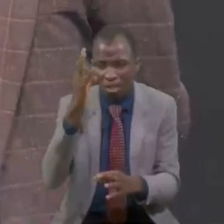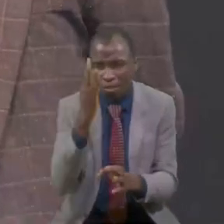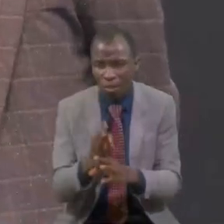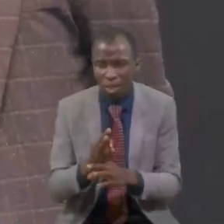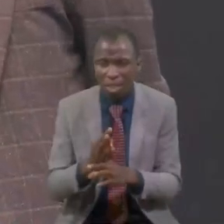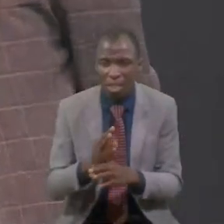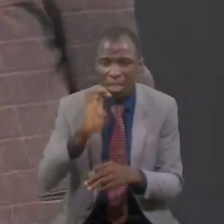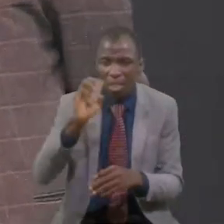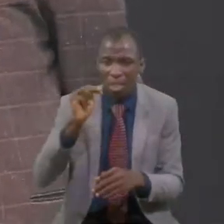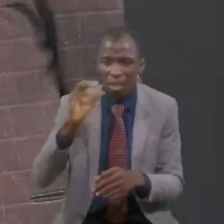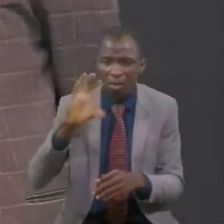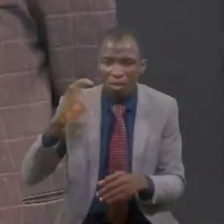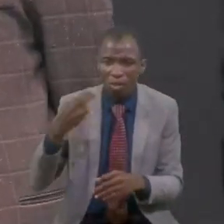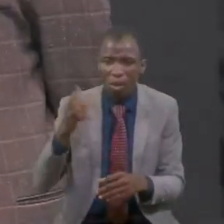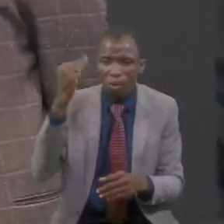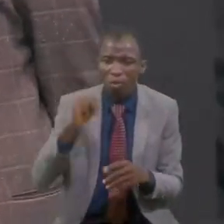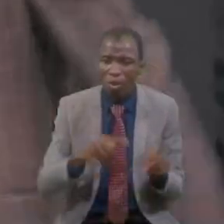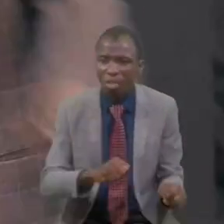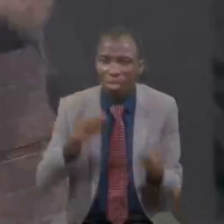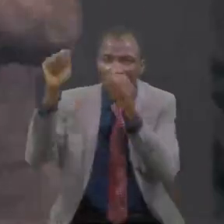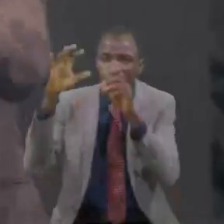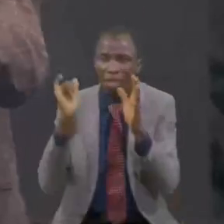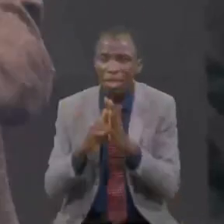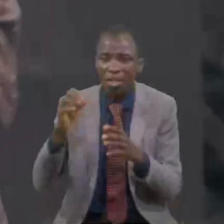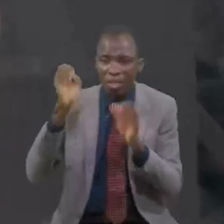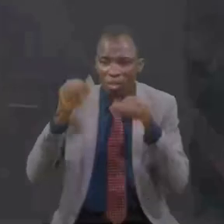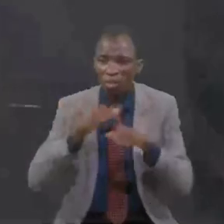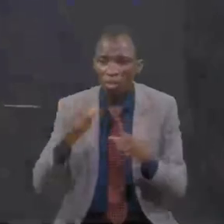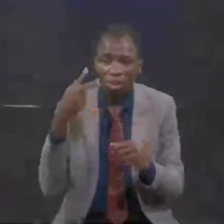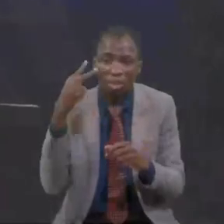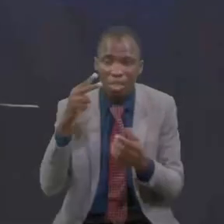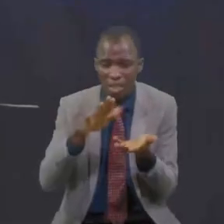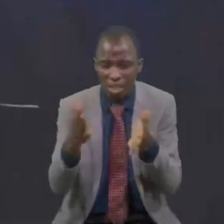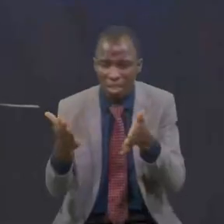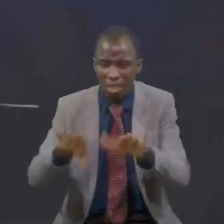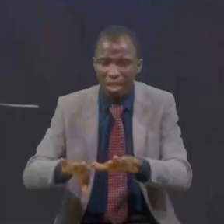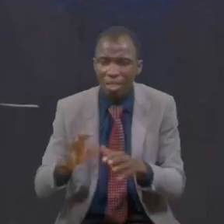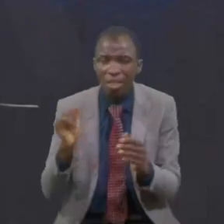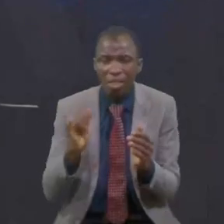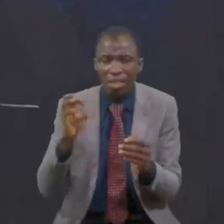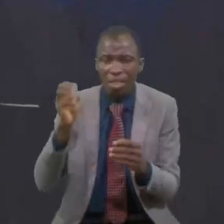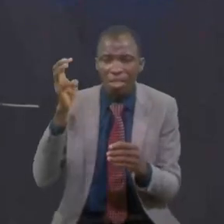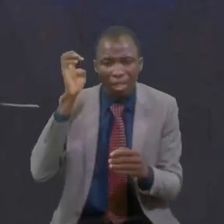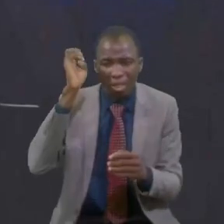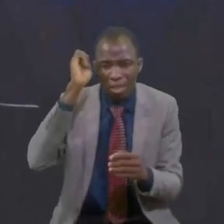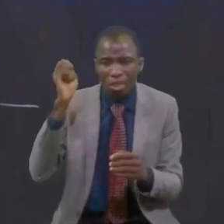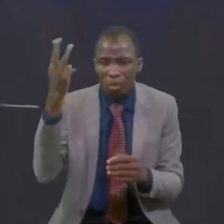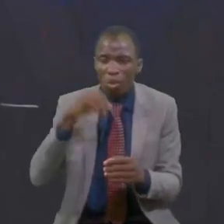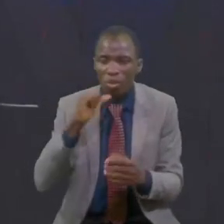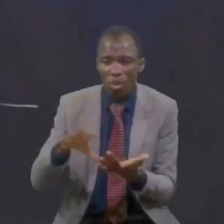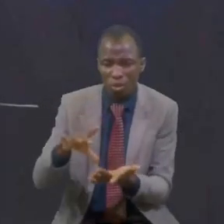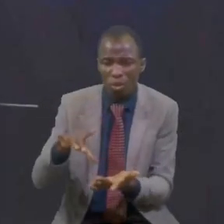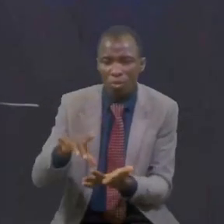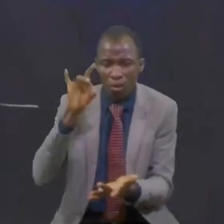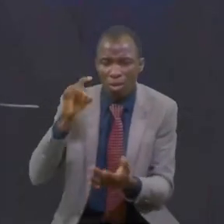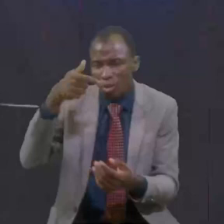enlevé pour qu'il ne vit point la mort et qu'il ne parut plus parce que Dieu